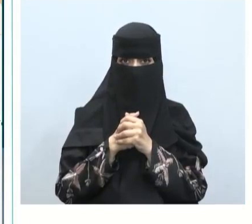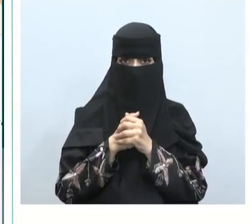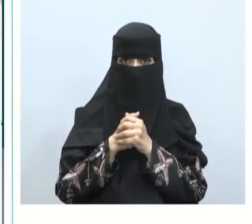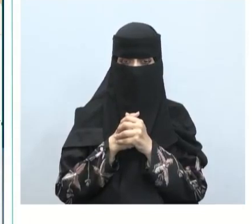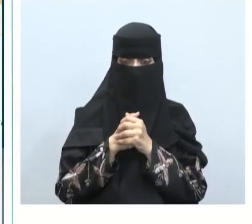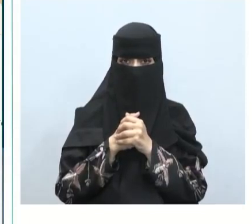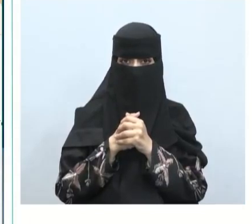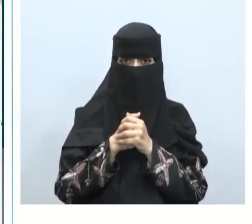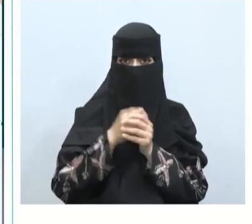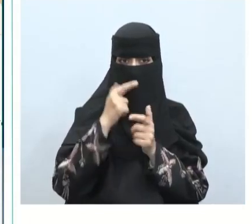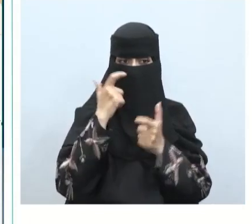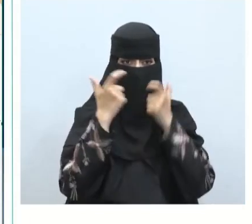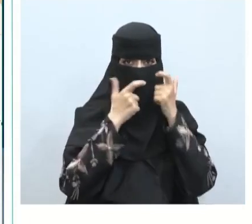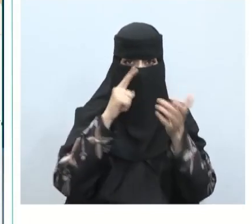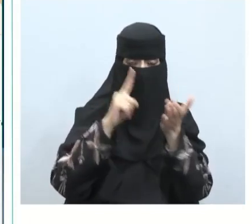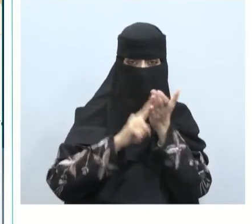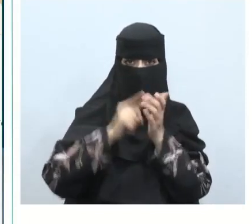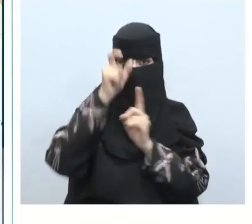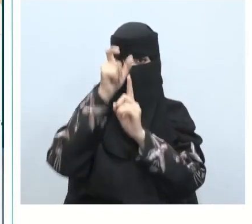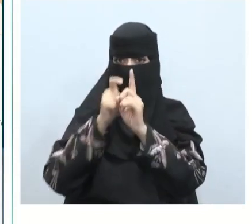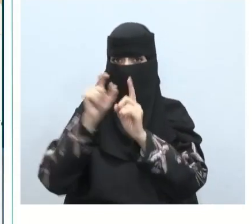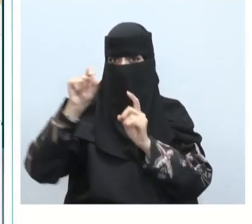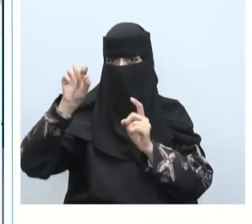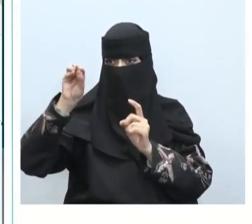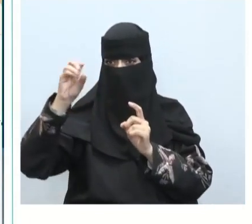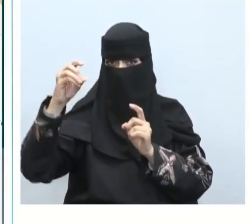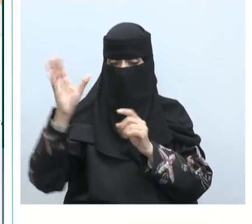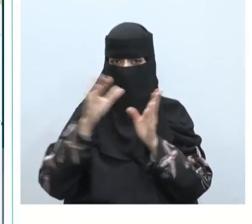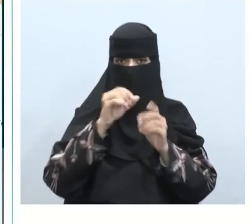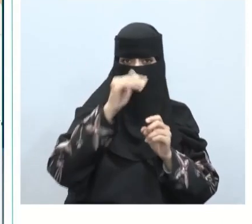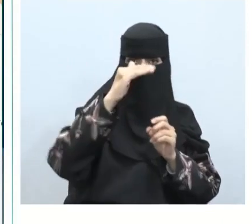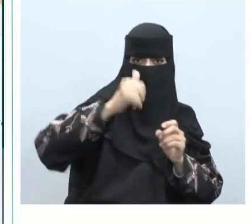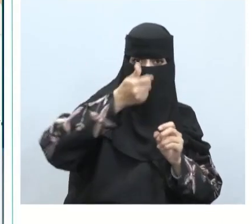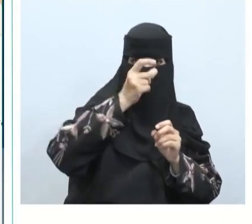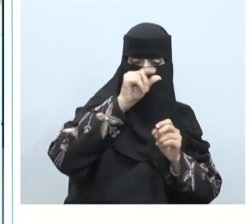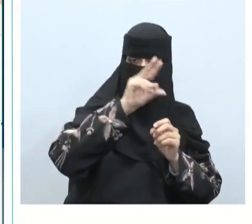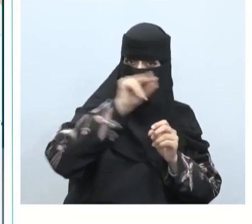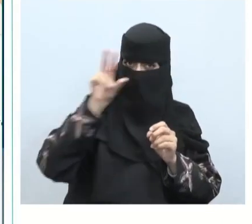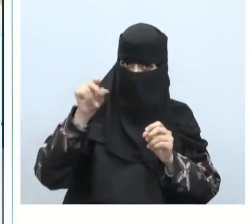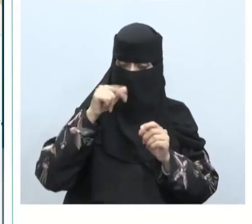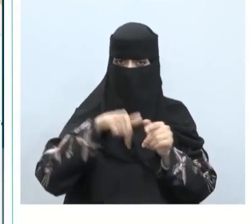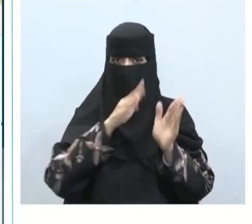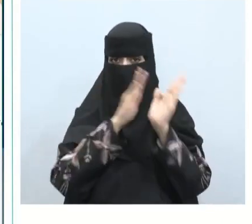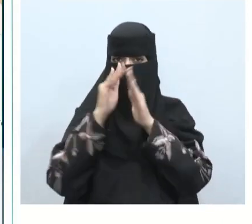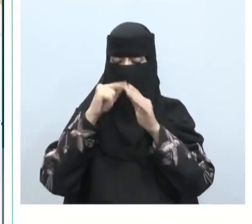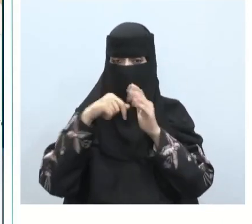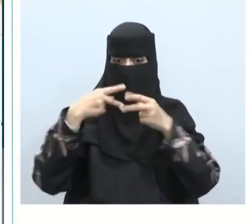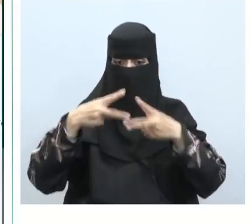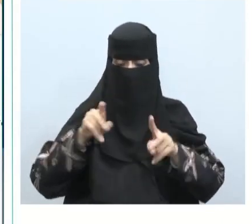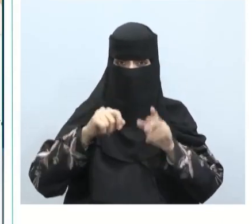للمستند لاحظ ان فهد وخالد جميعهم موجودون في نفس المستند لفتح النافذه